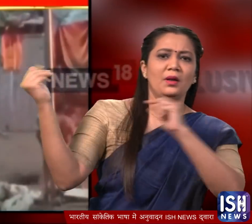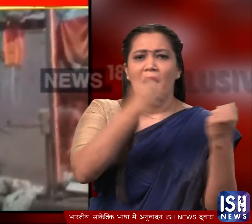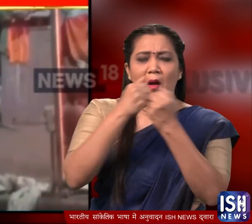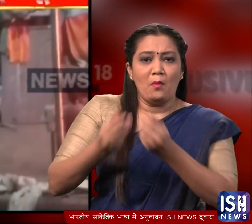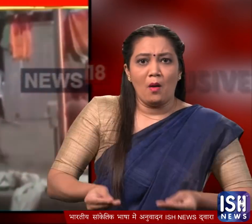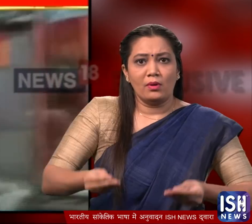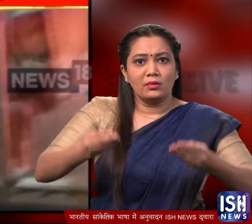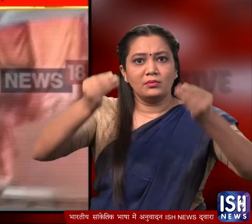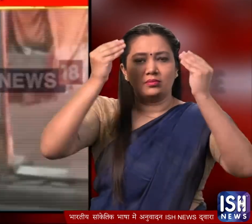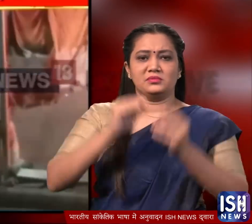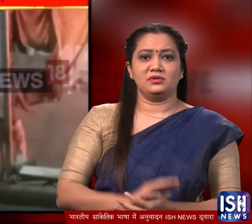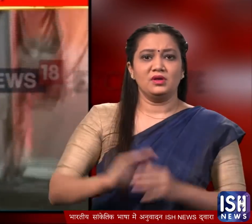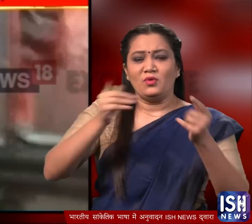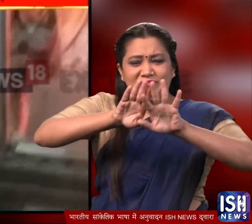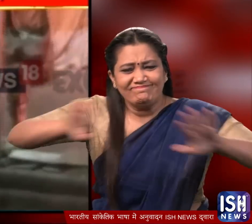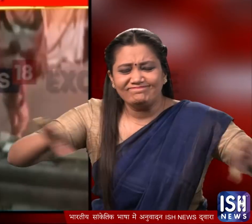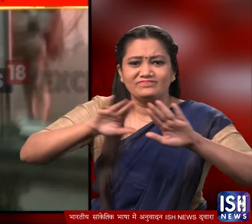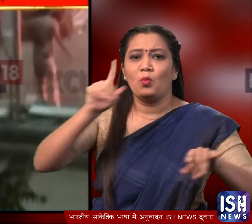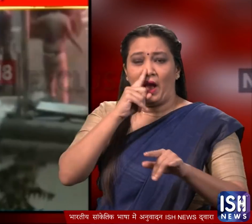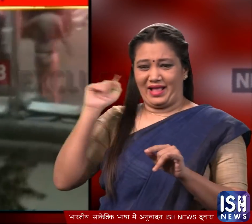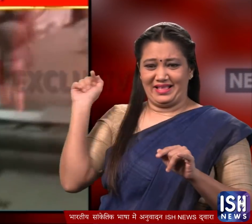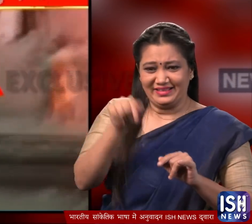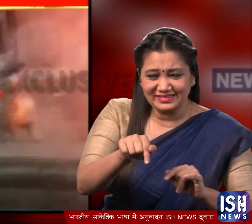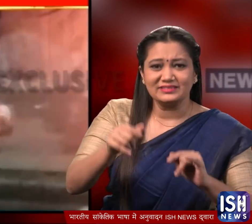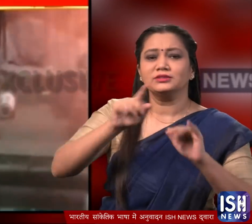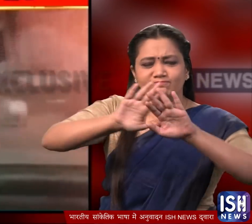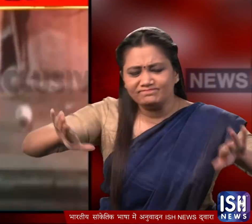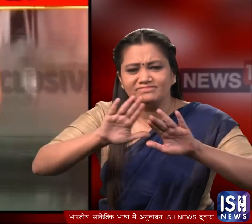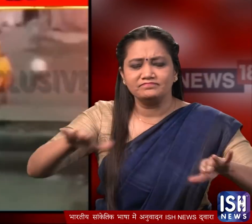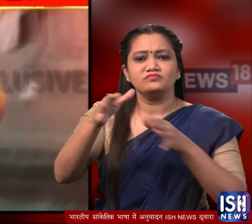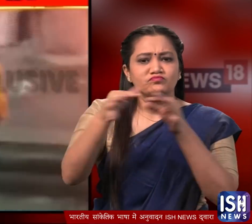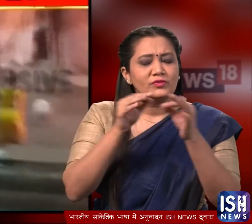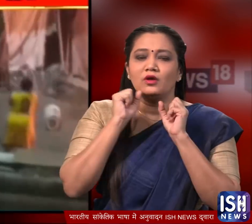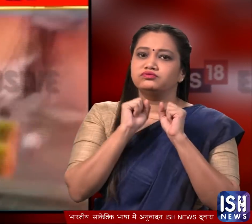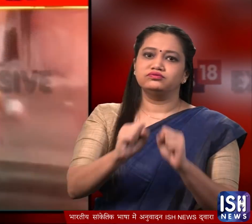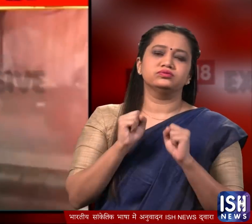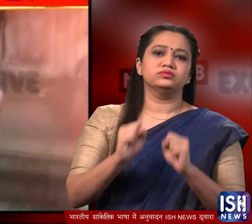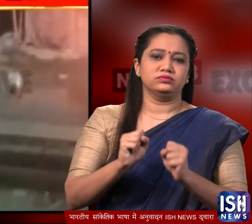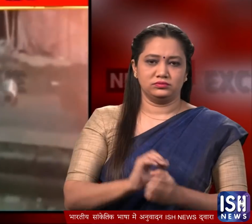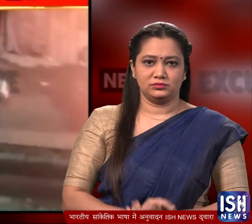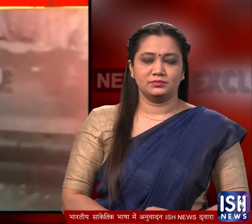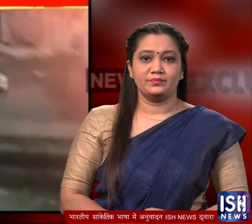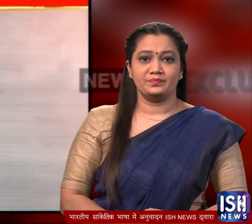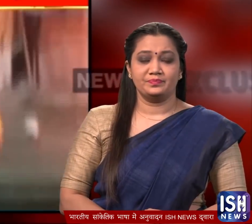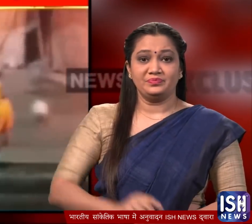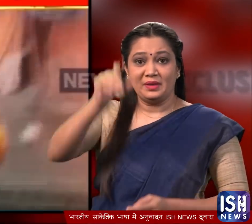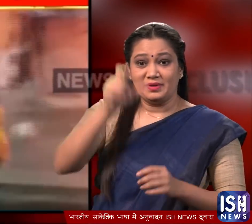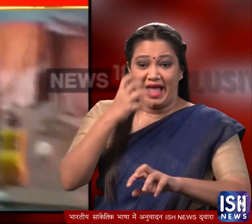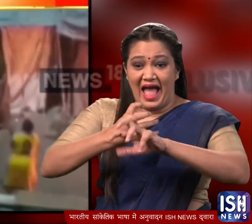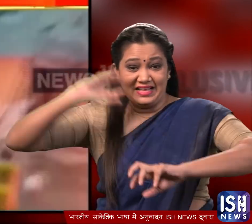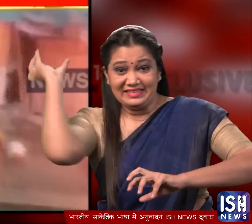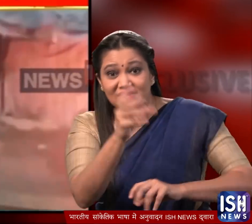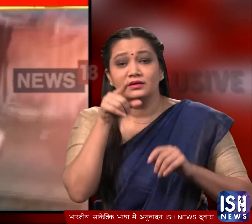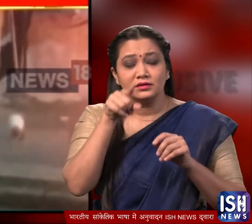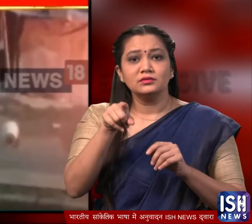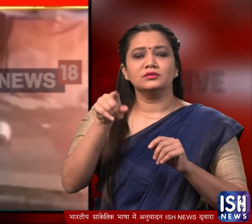दोनों के बीच गहमागहमी बढ़ गई। दोनों को एक दूसरे से दूर करने के लिए एक महिला वहां पहुंची, लेकिन उन्हें समझा पाना इतना आसान नहीं था। जिस शख्स